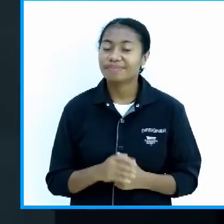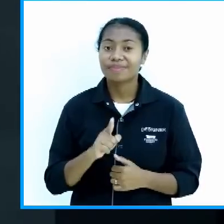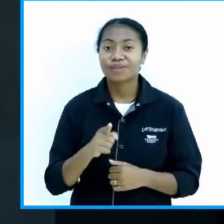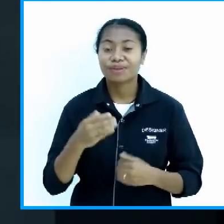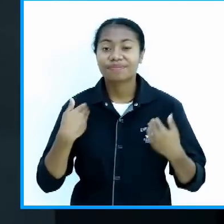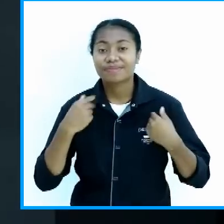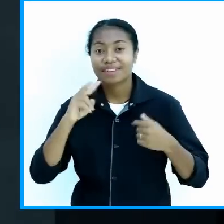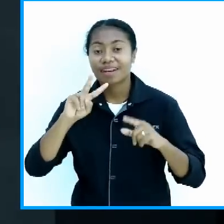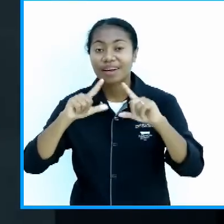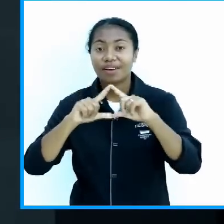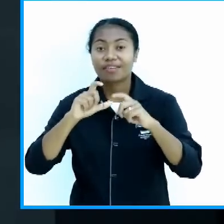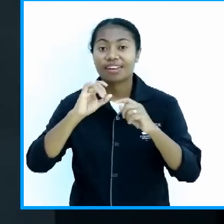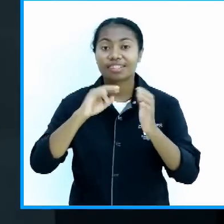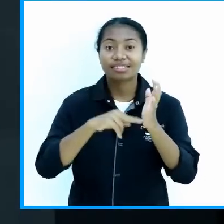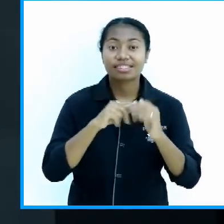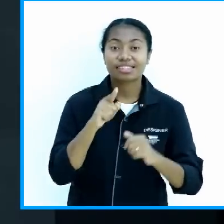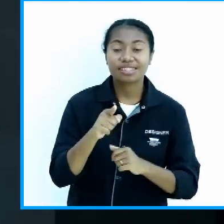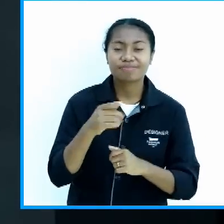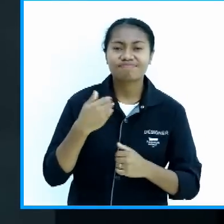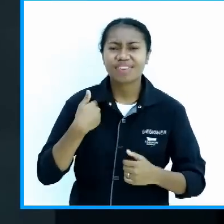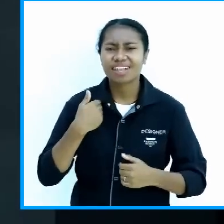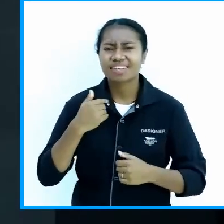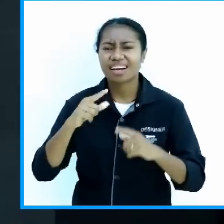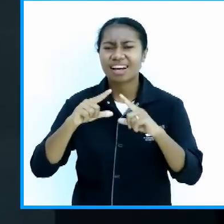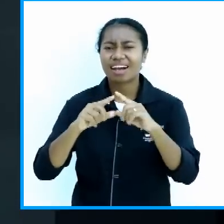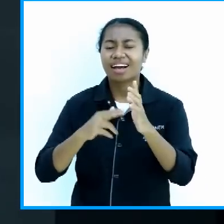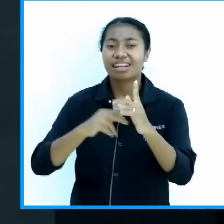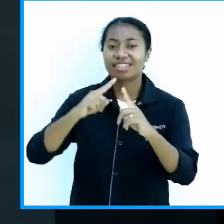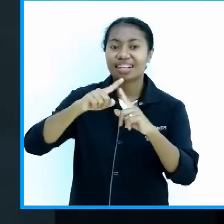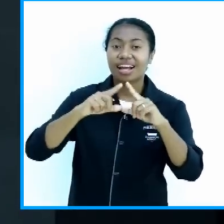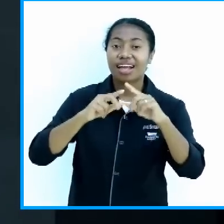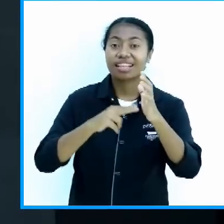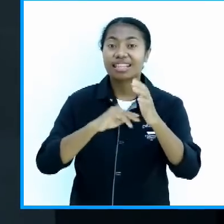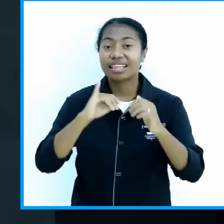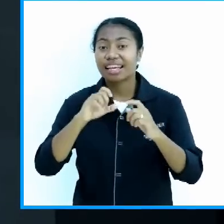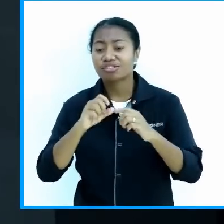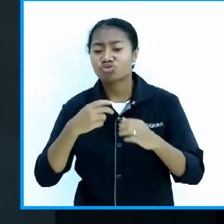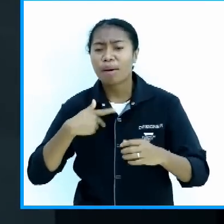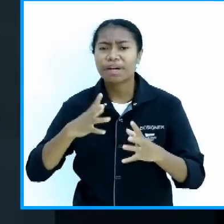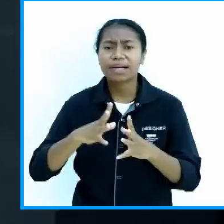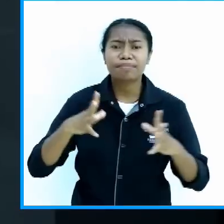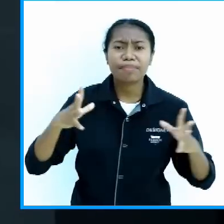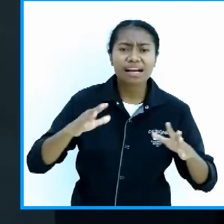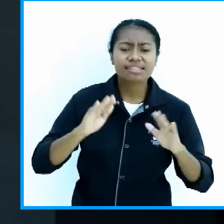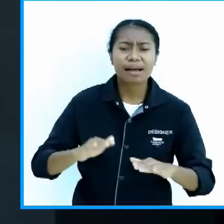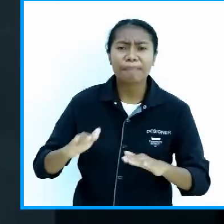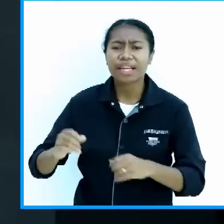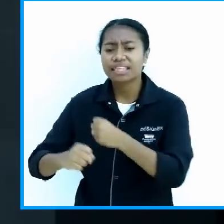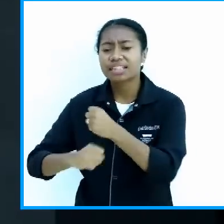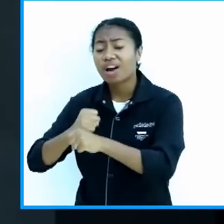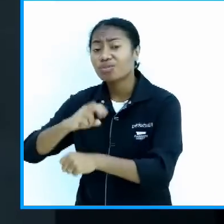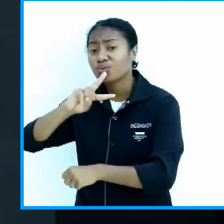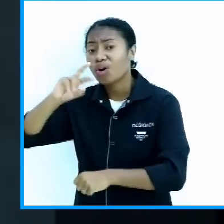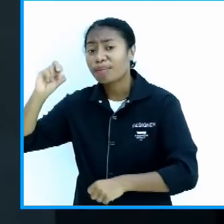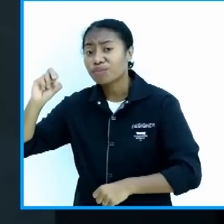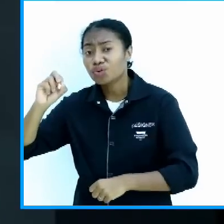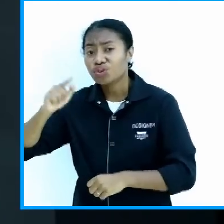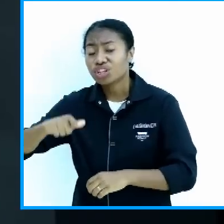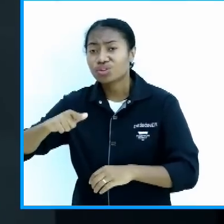vaksin yang terkenal itu antraks dan rabies. Ya. Dan kemudian berkembang sampai di abad ke-20 itu